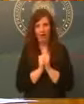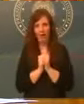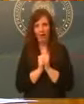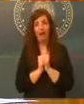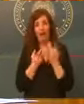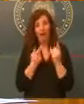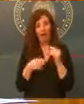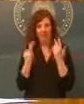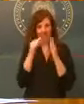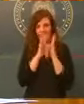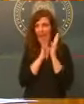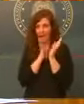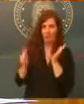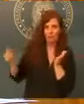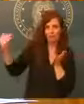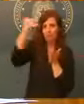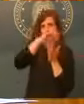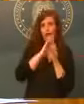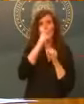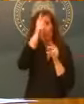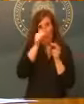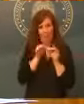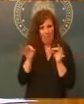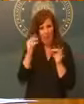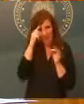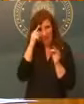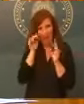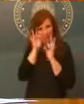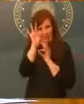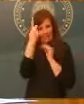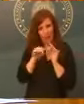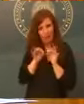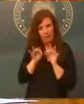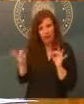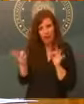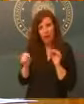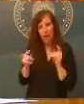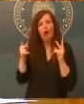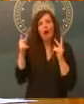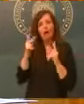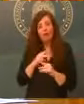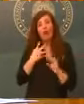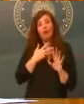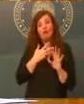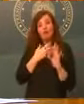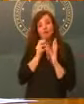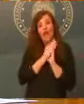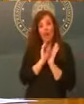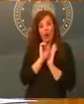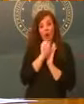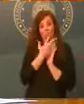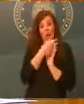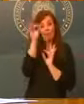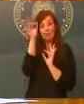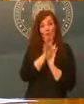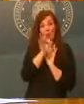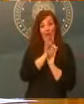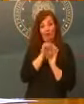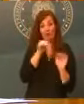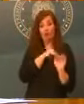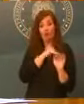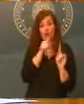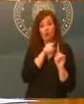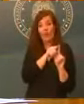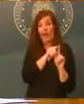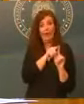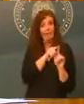rispetto a quel metro di distanza, ho circa il 15% di studenti che devo portare fuori dagli edifici scolastici, così